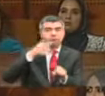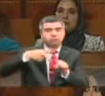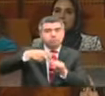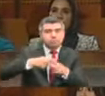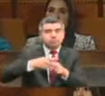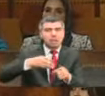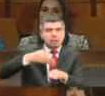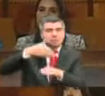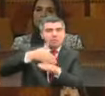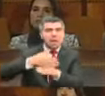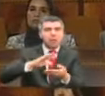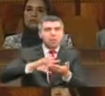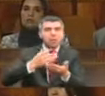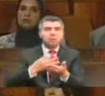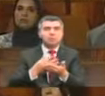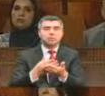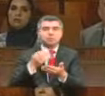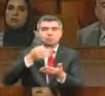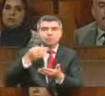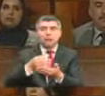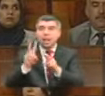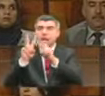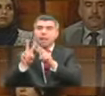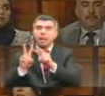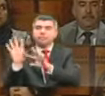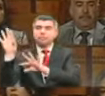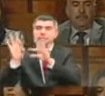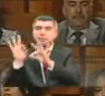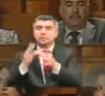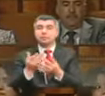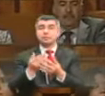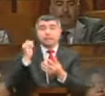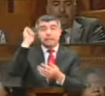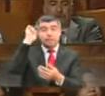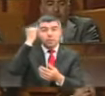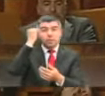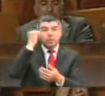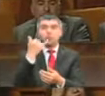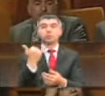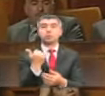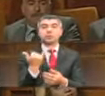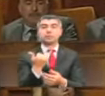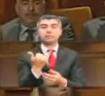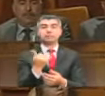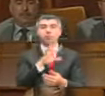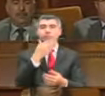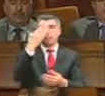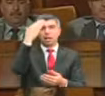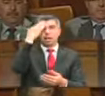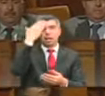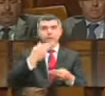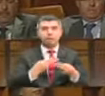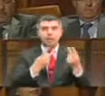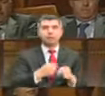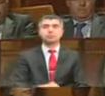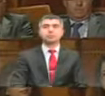لتحقيق فرص الشغل. وفي هذا المجال، والتكوين المهني عنده أهمية خاصة كما تعرفون، وفي هذا